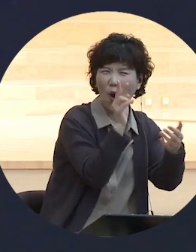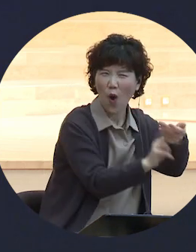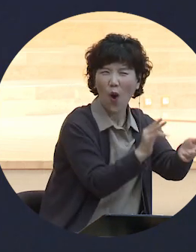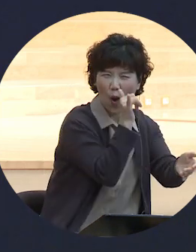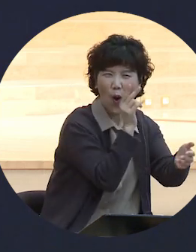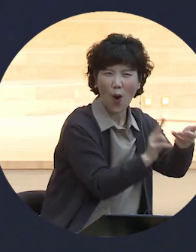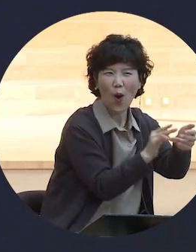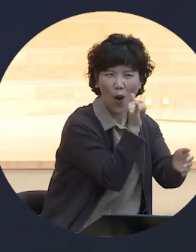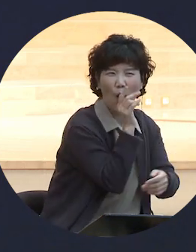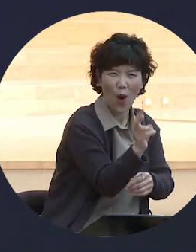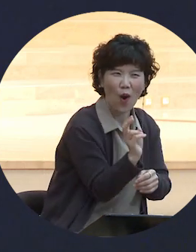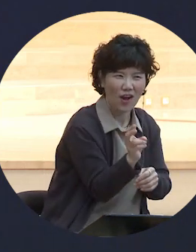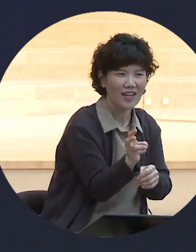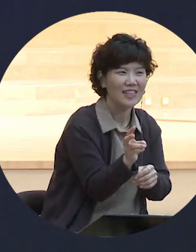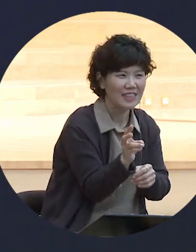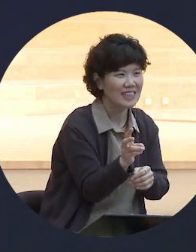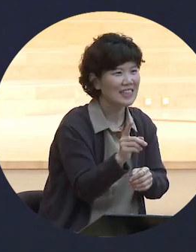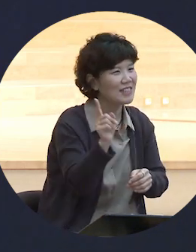지금 이게.